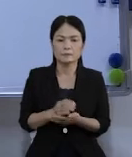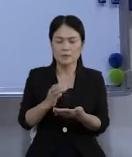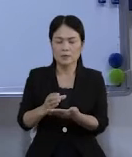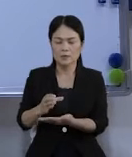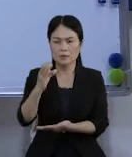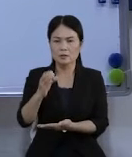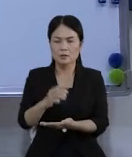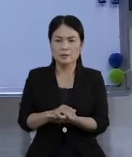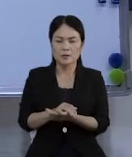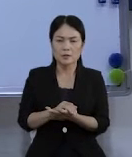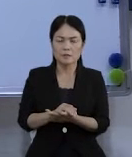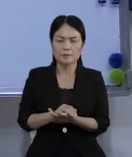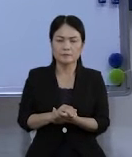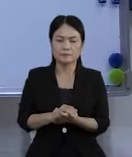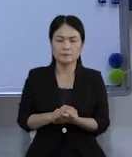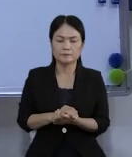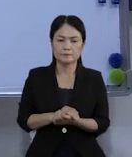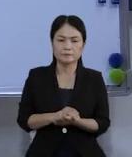ở đật đật